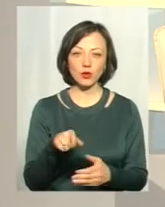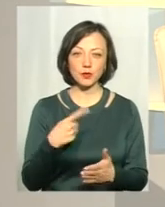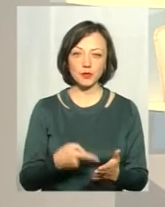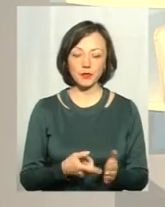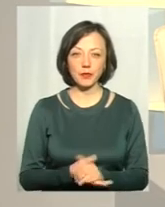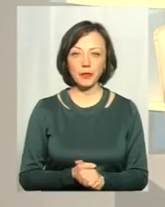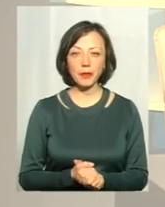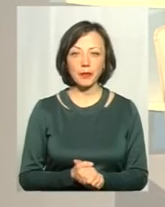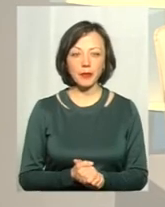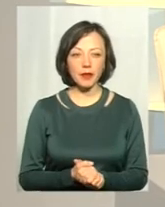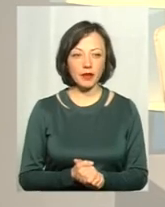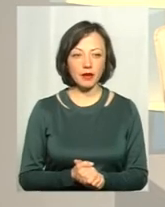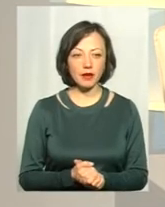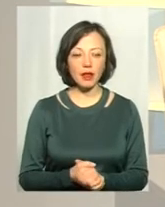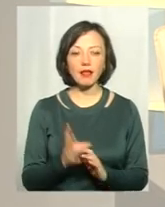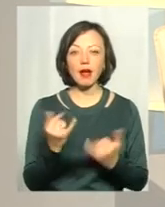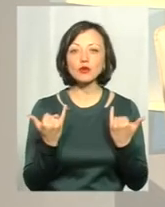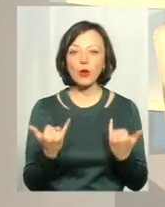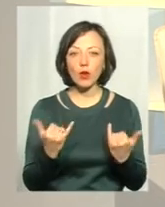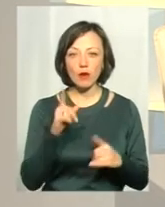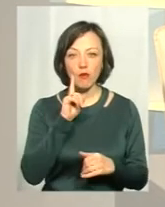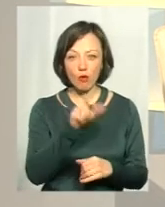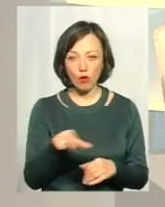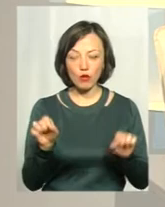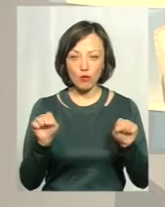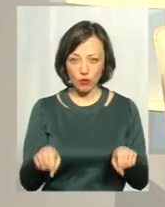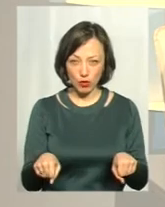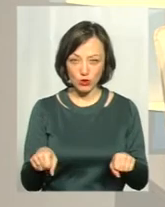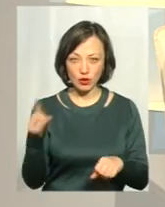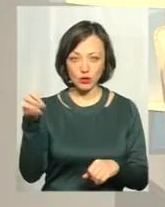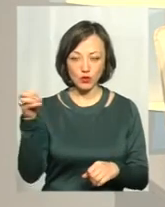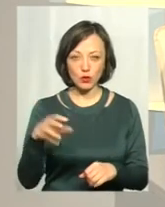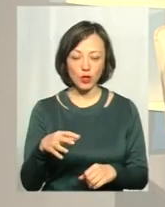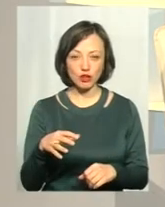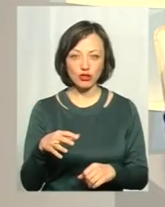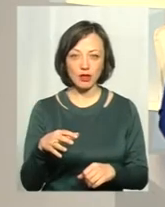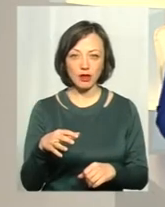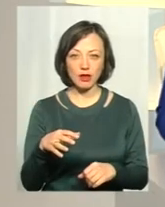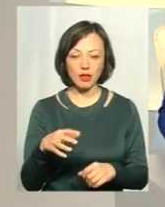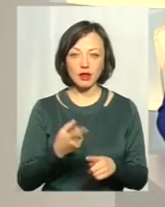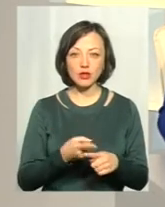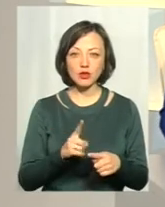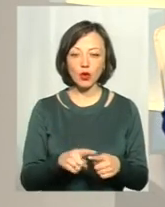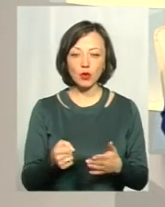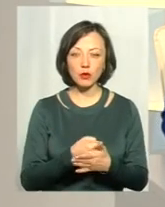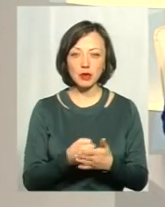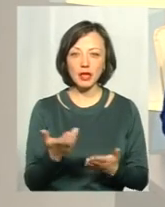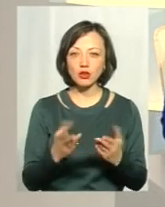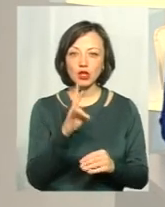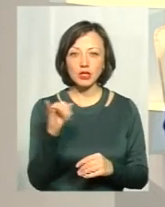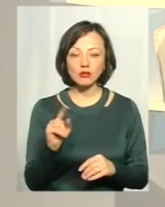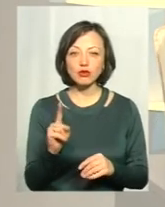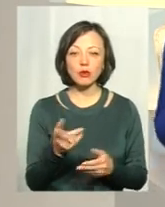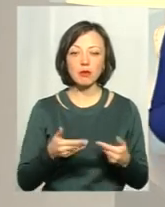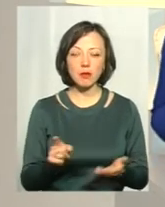От я хочу від вас почути. На сьогодні молодь може сонячна цього добитись? Якщо ні, то що